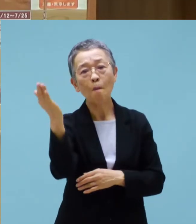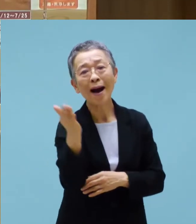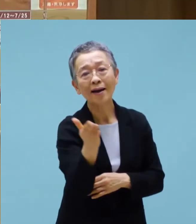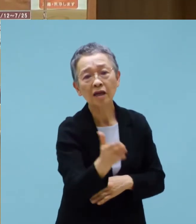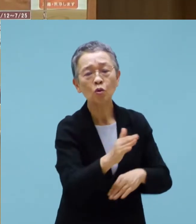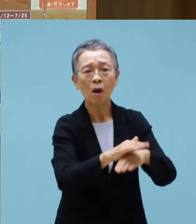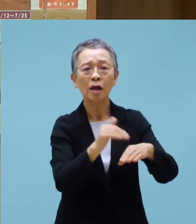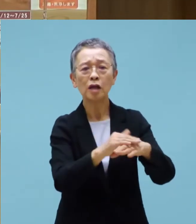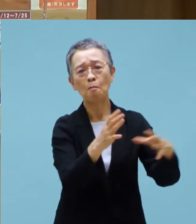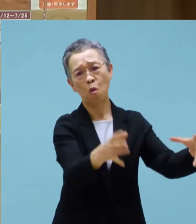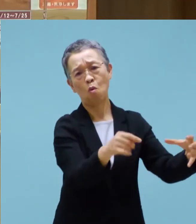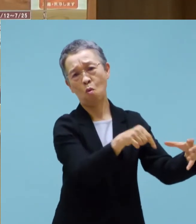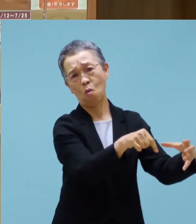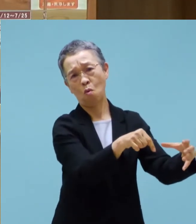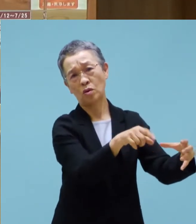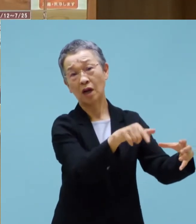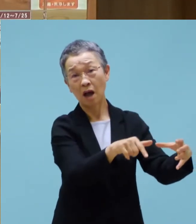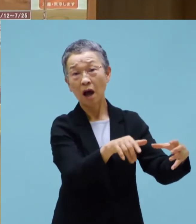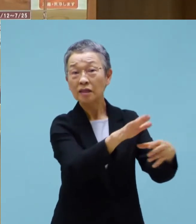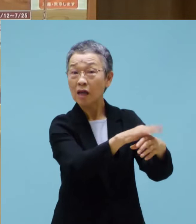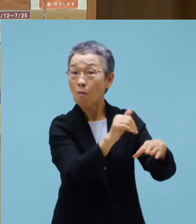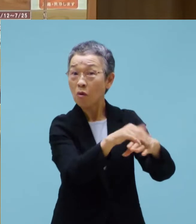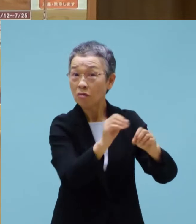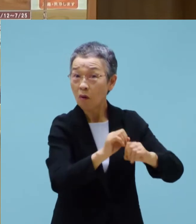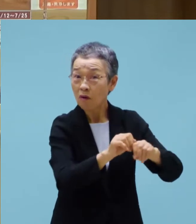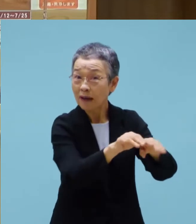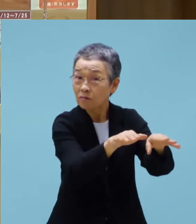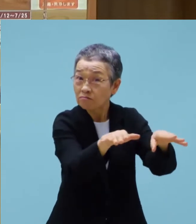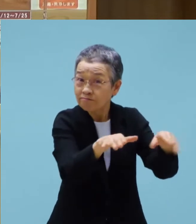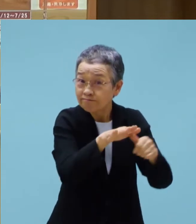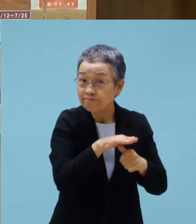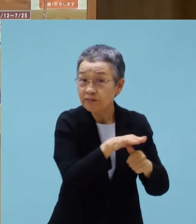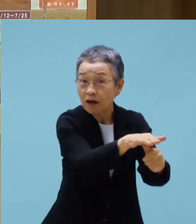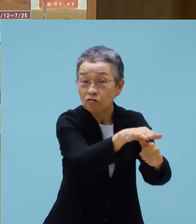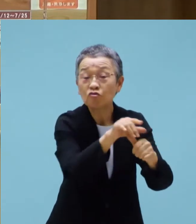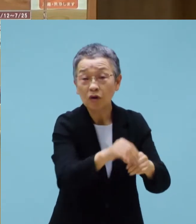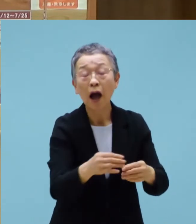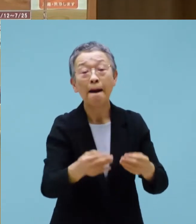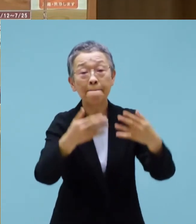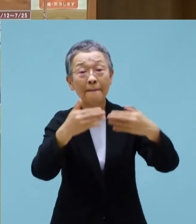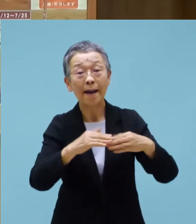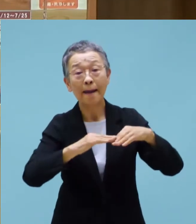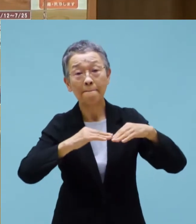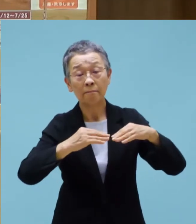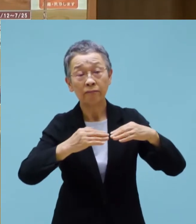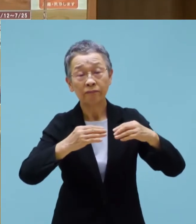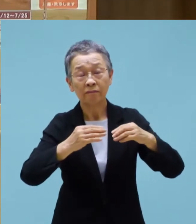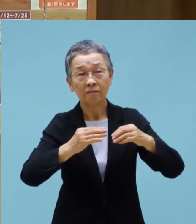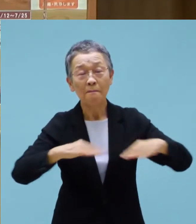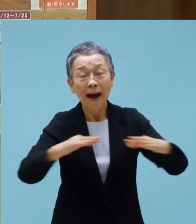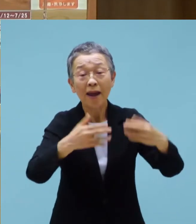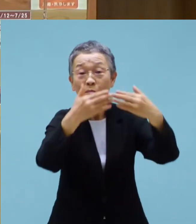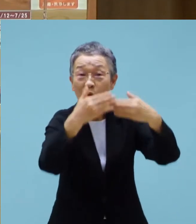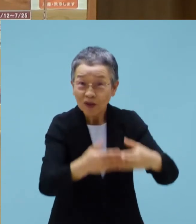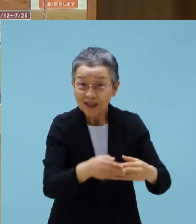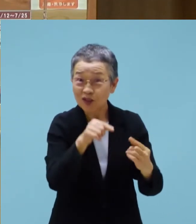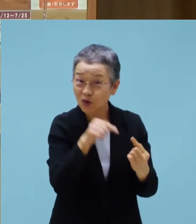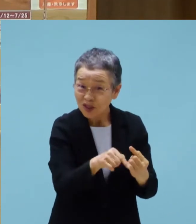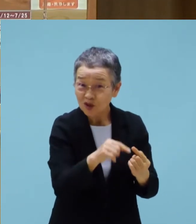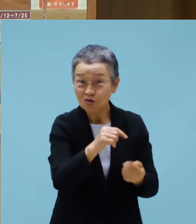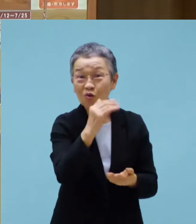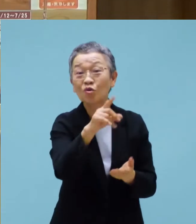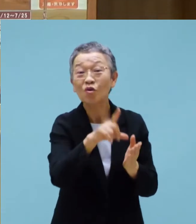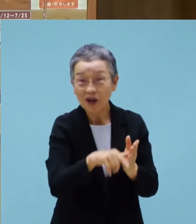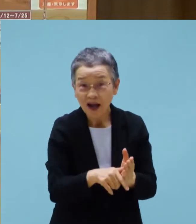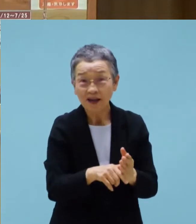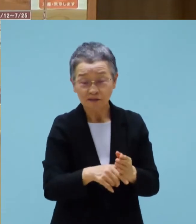感染を抑えるっていうことを考えると、まさにまん延防止等重点措置っていうのが非常に機動的に、活用できれば